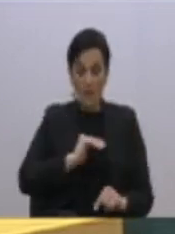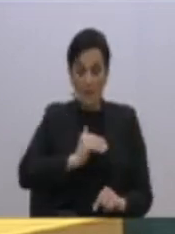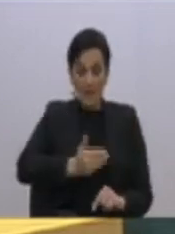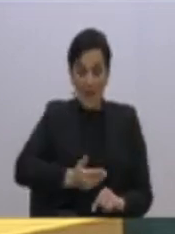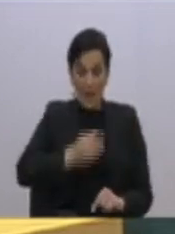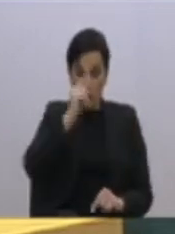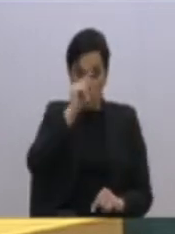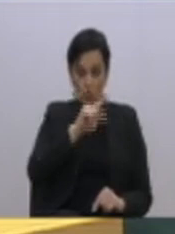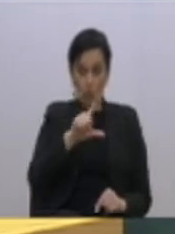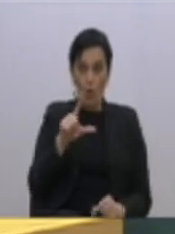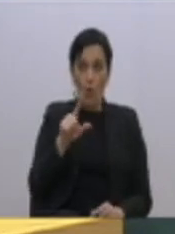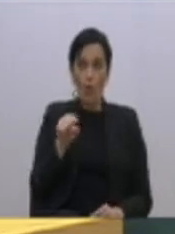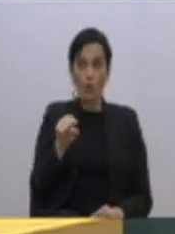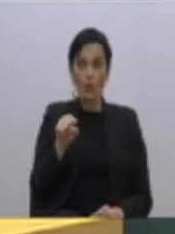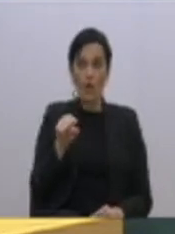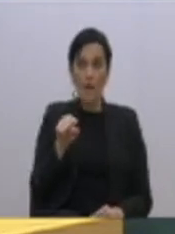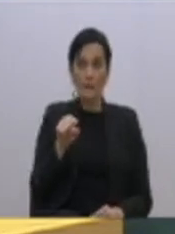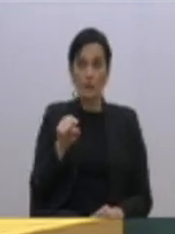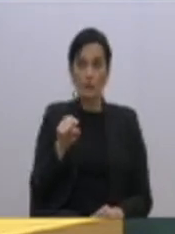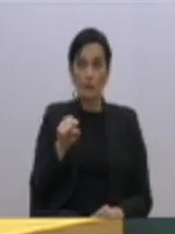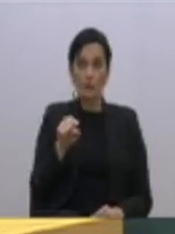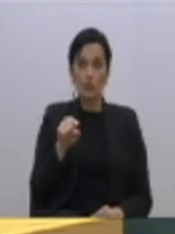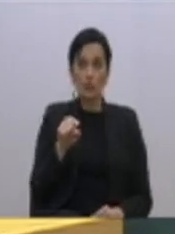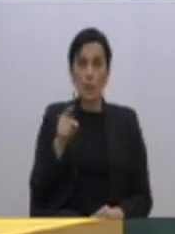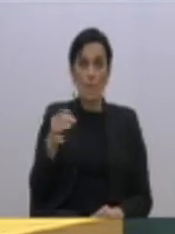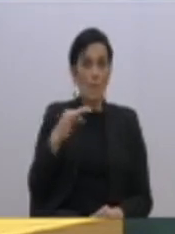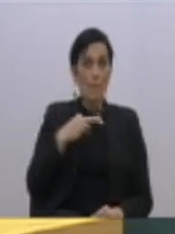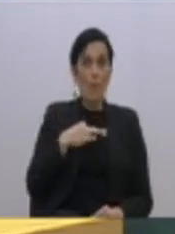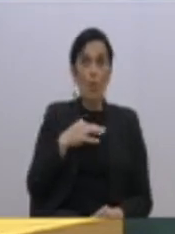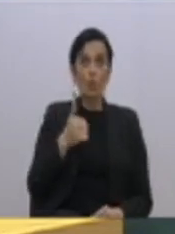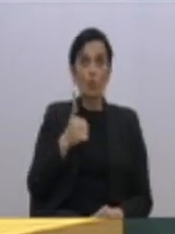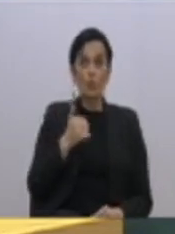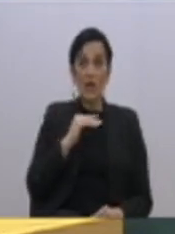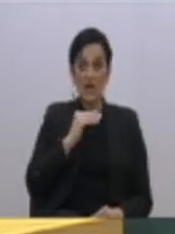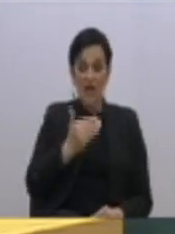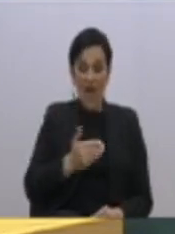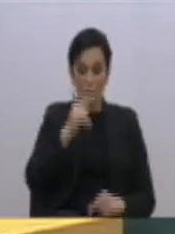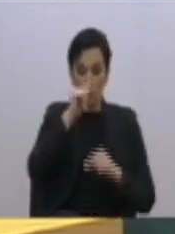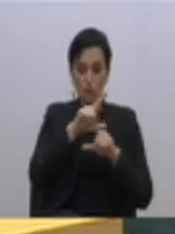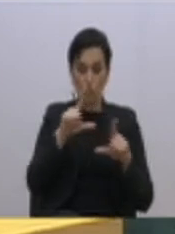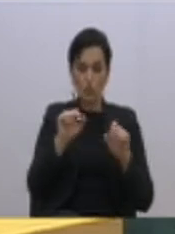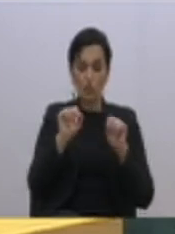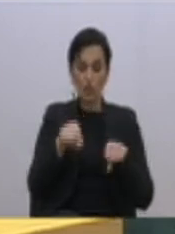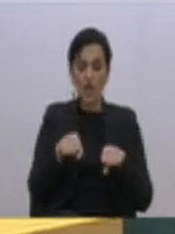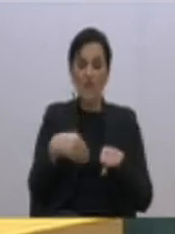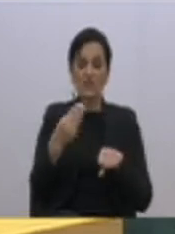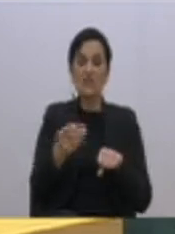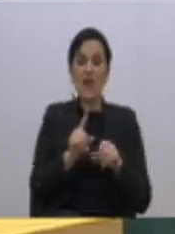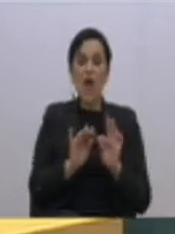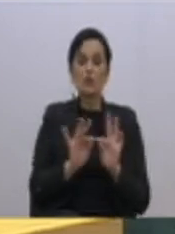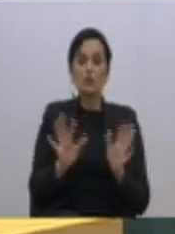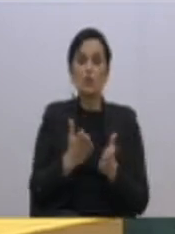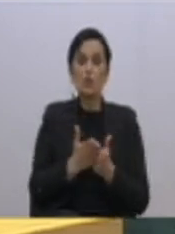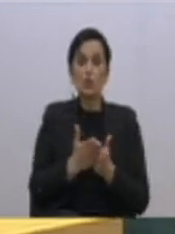სკოლებში, რომლებშიც აი იგივე არა, როგორ გამეცით პასუხი კაცო, კერძო სკოლებს მიეცით შესაძლებლობა რა შუაშია, არ